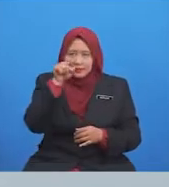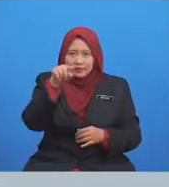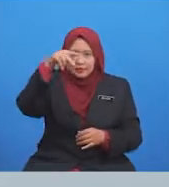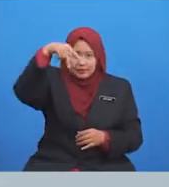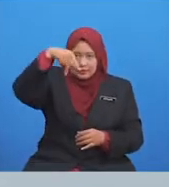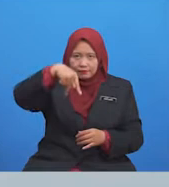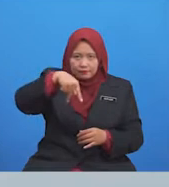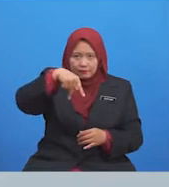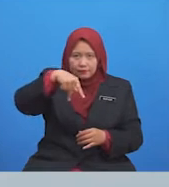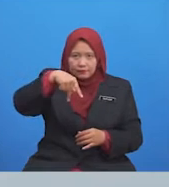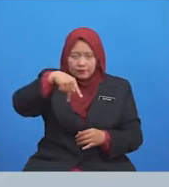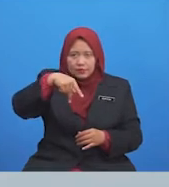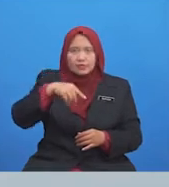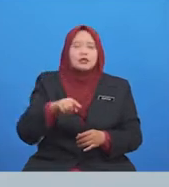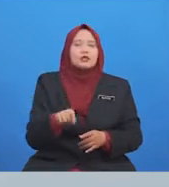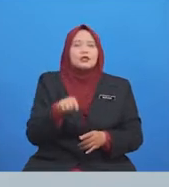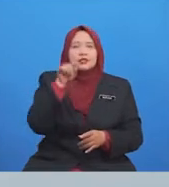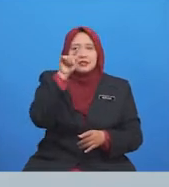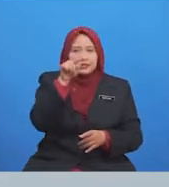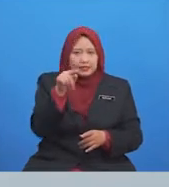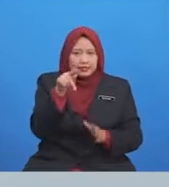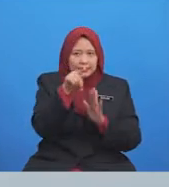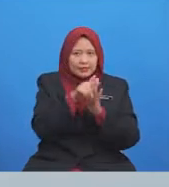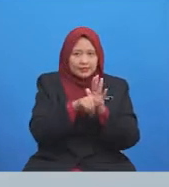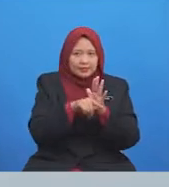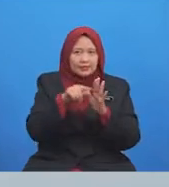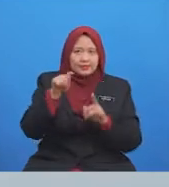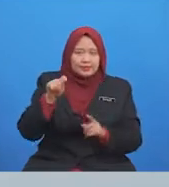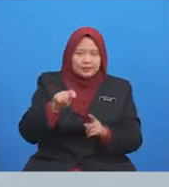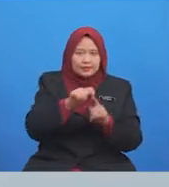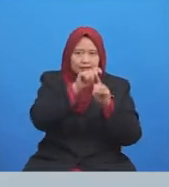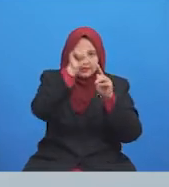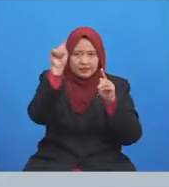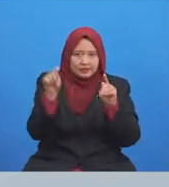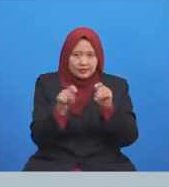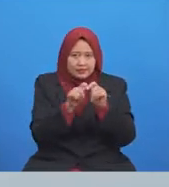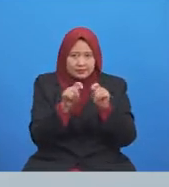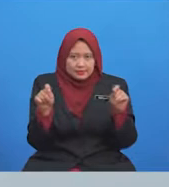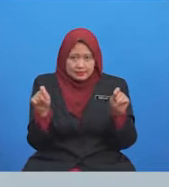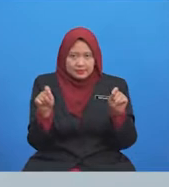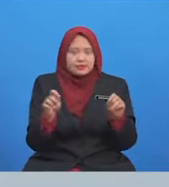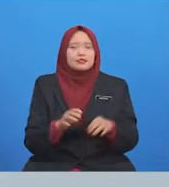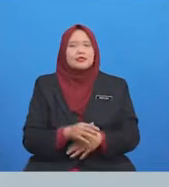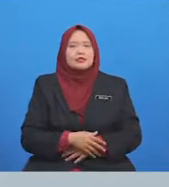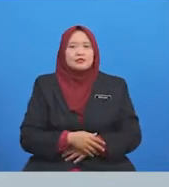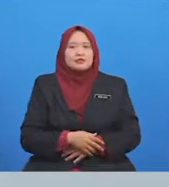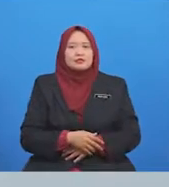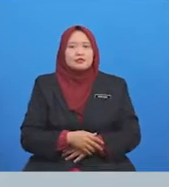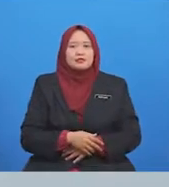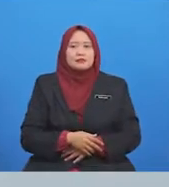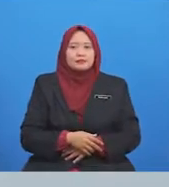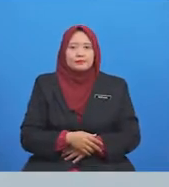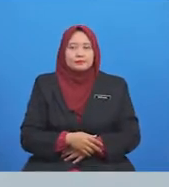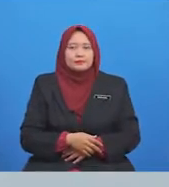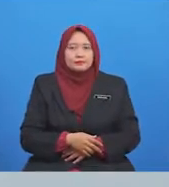titik ketangenan kerana AB merupakan tangen kepada bulatan tersebut.